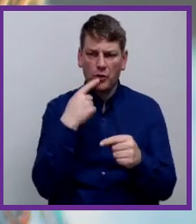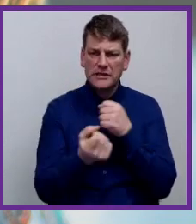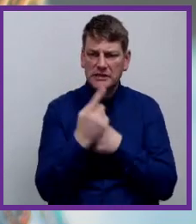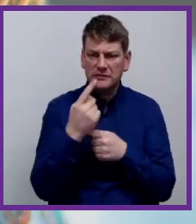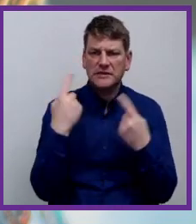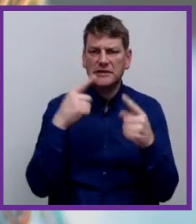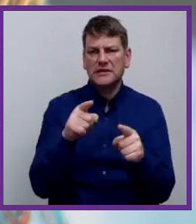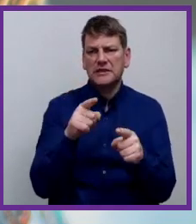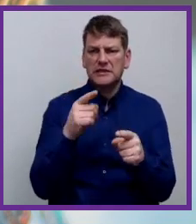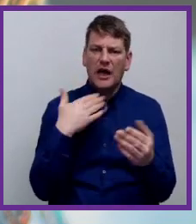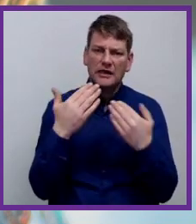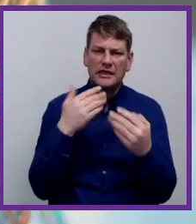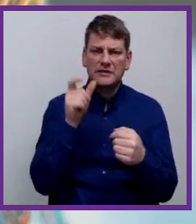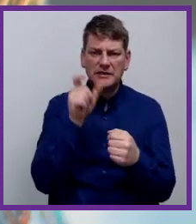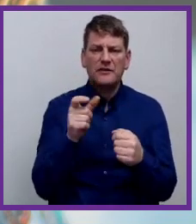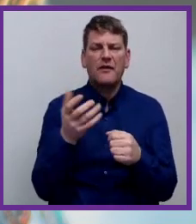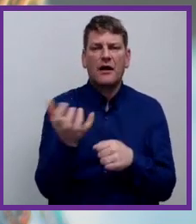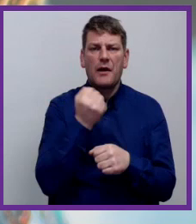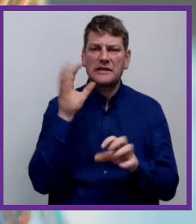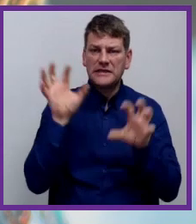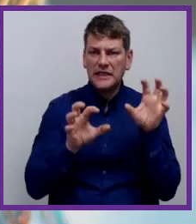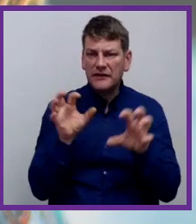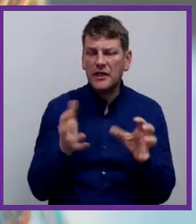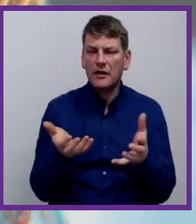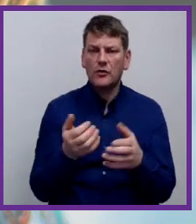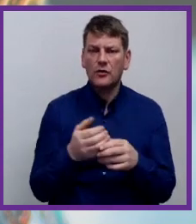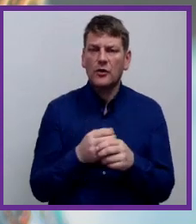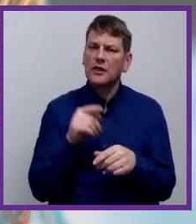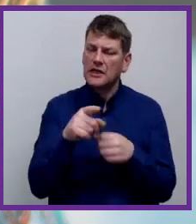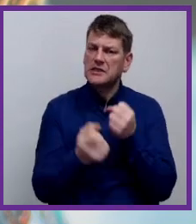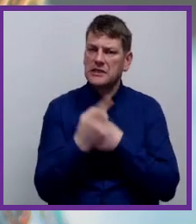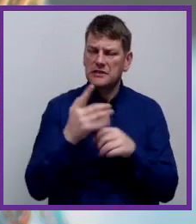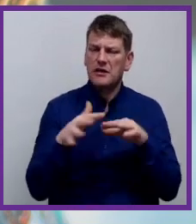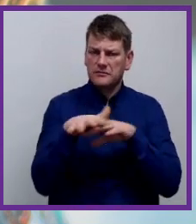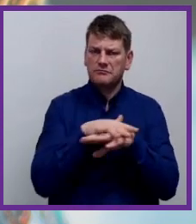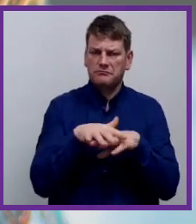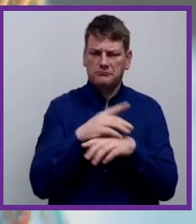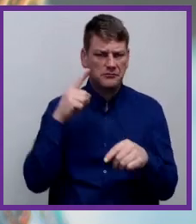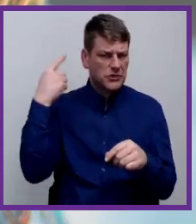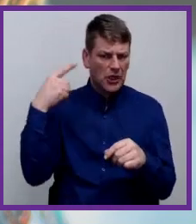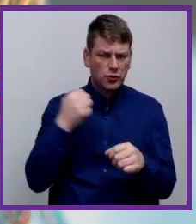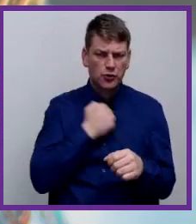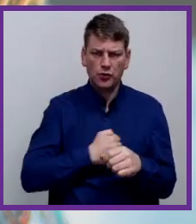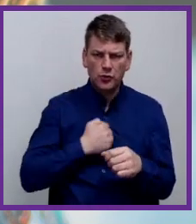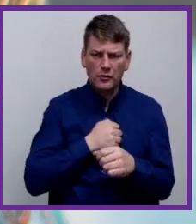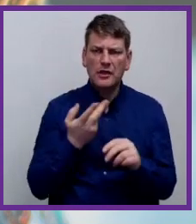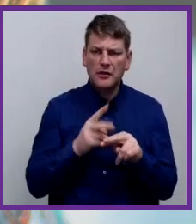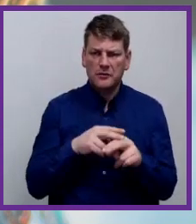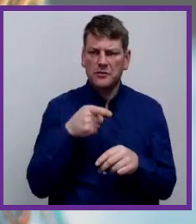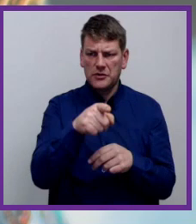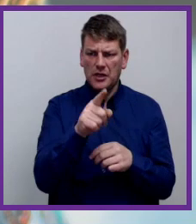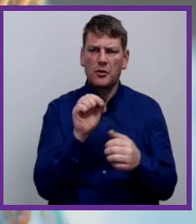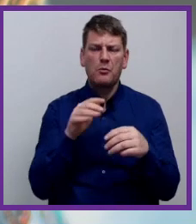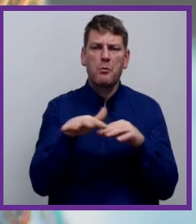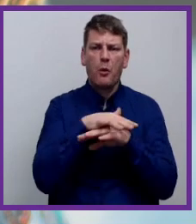tad, piemēram, attiecības cilvēkam ar dzīvnieku, un tas izraisīja sabiedrības sašutumu, tāpēc, ka šī galerija arī bija